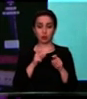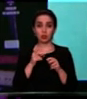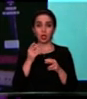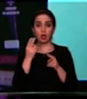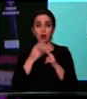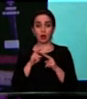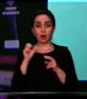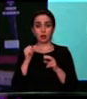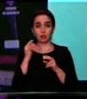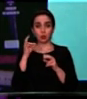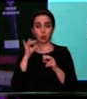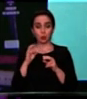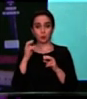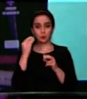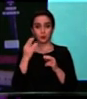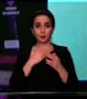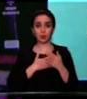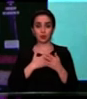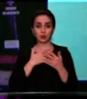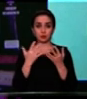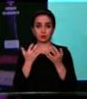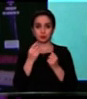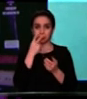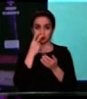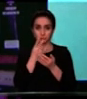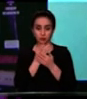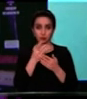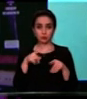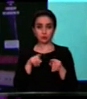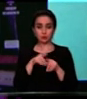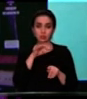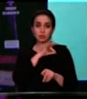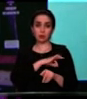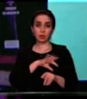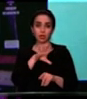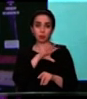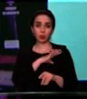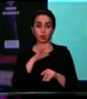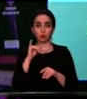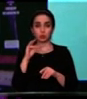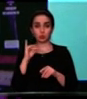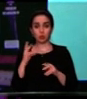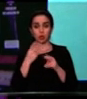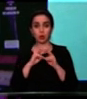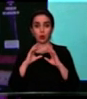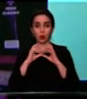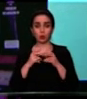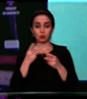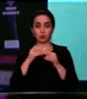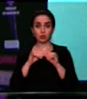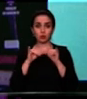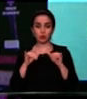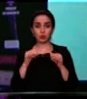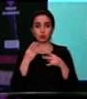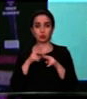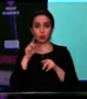o'tishgan. Aerob nafas olishning anaerob nafas olishga qaraganda samarali bo'lganligi uchun organik olamning rivojlanishi